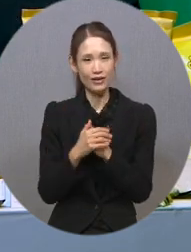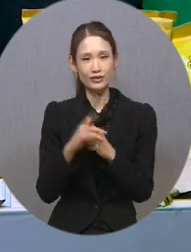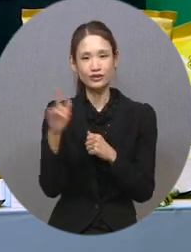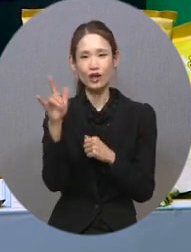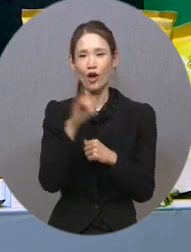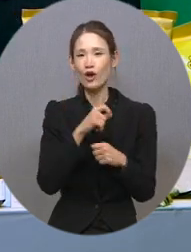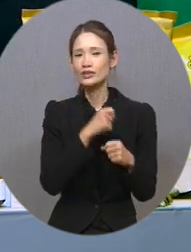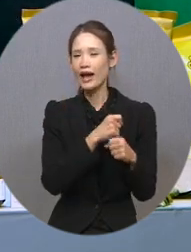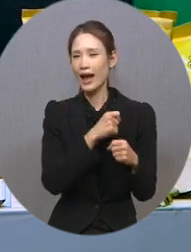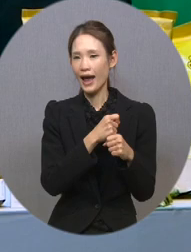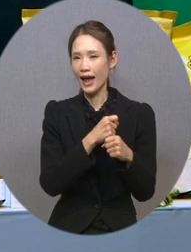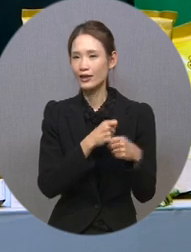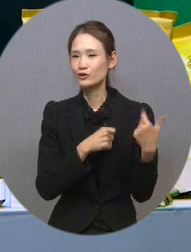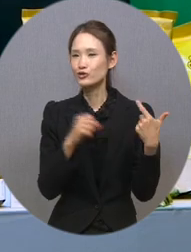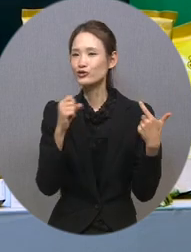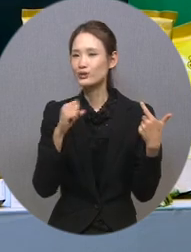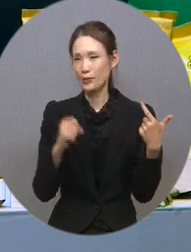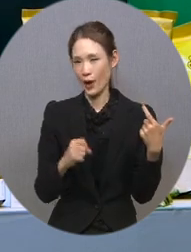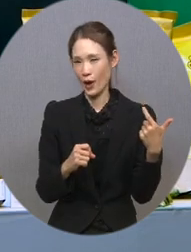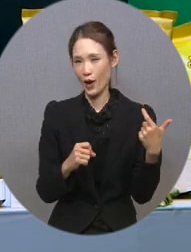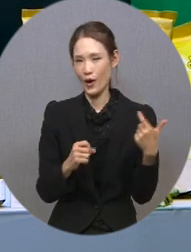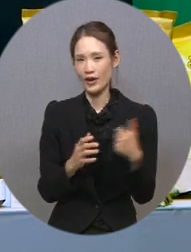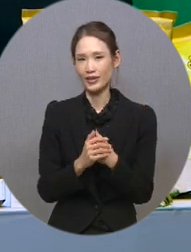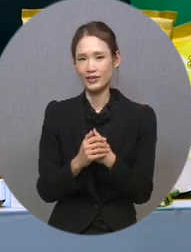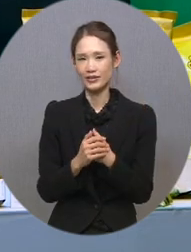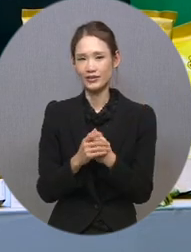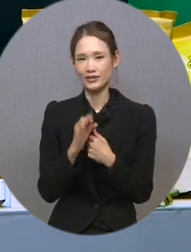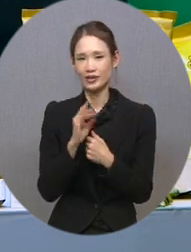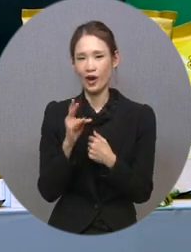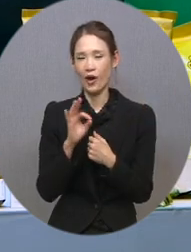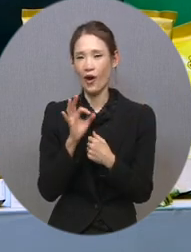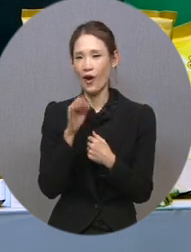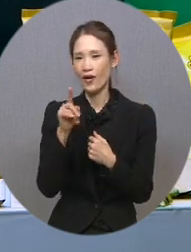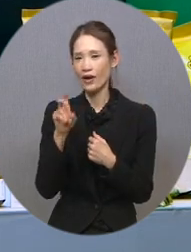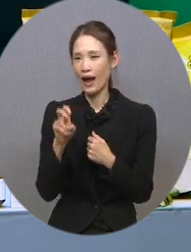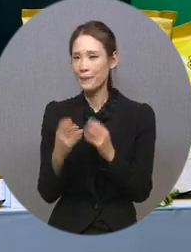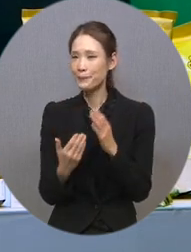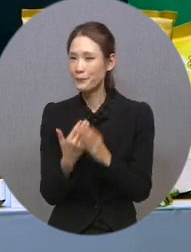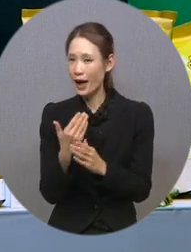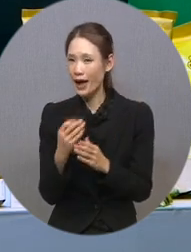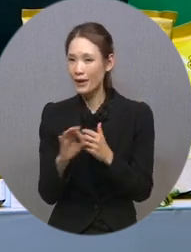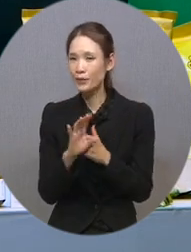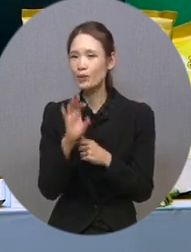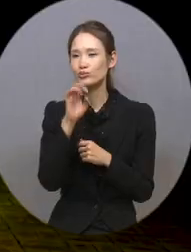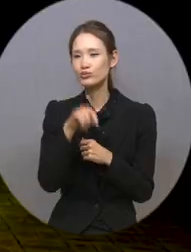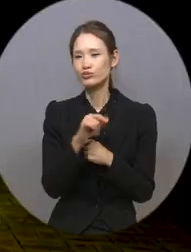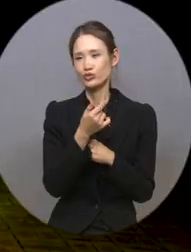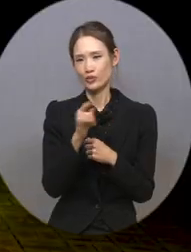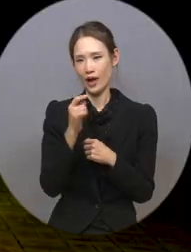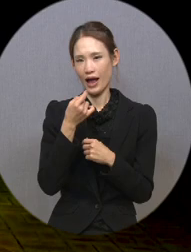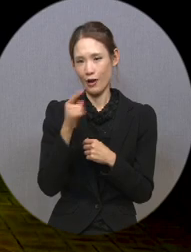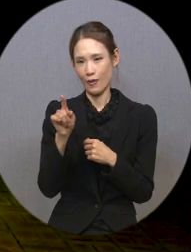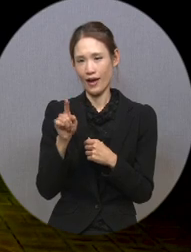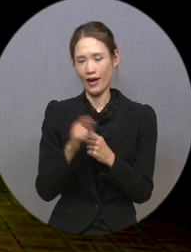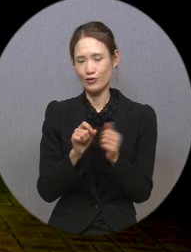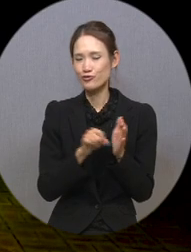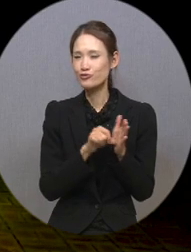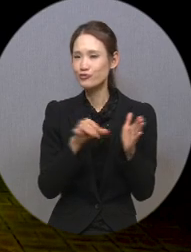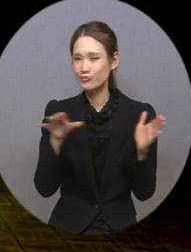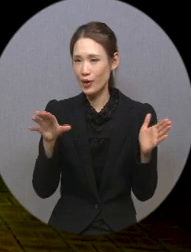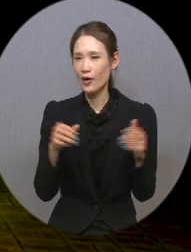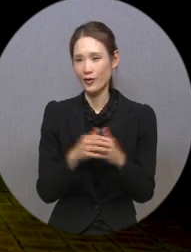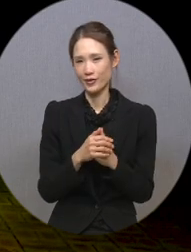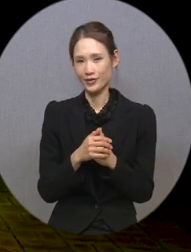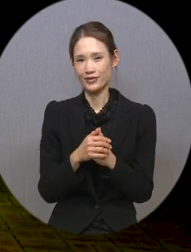전국 생산량의 60%를 차지합니다. 아 맞아, 영암은 보통 우리가 무화과 떠올리잖아요. 월 출산에 이어서 이 무화과가